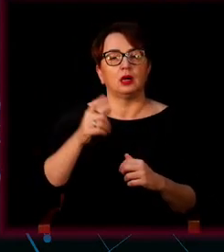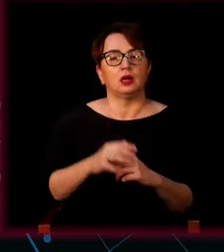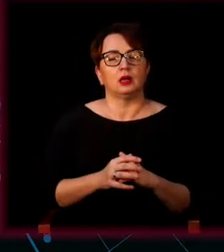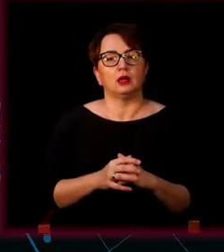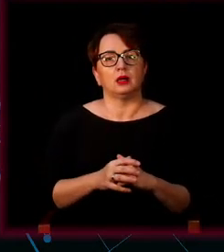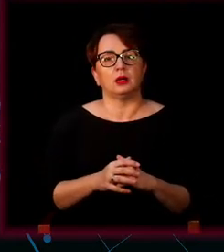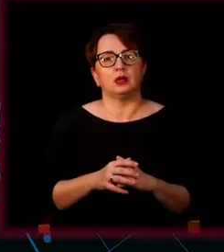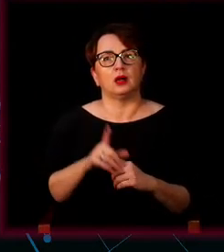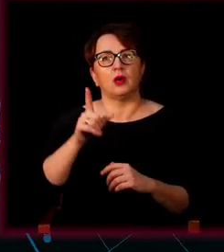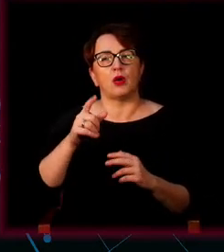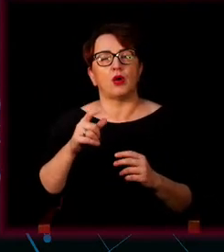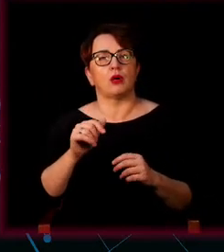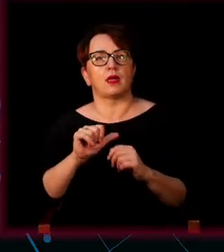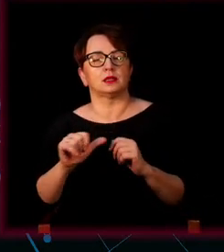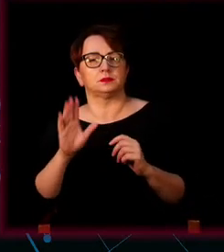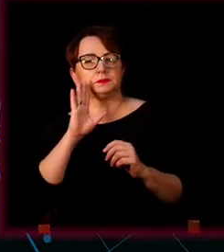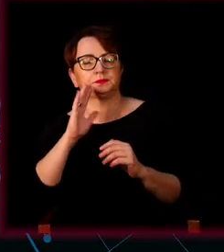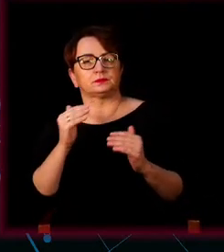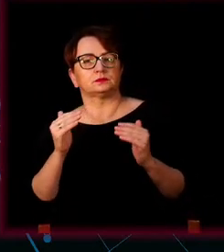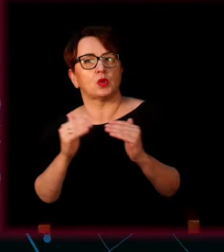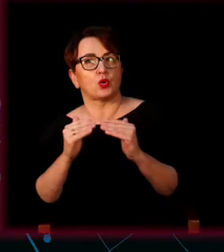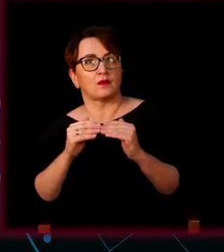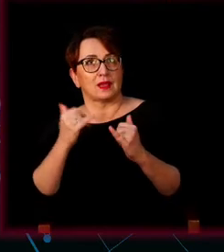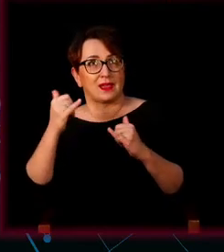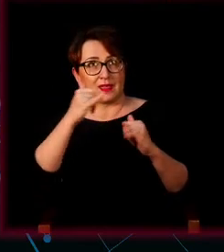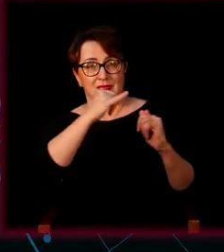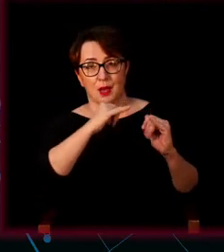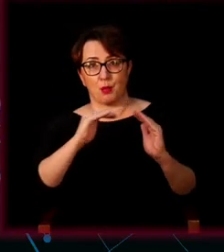z większością tych planet ekumeny